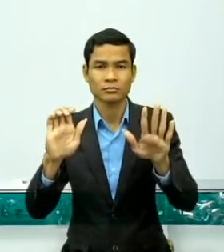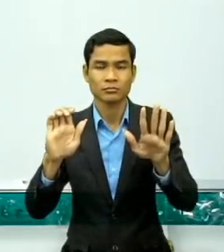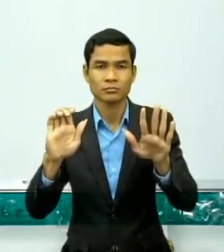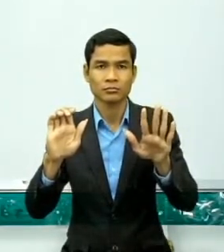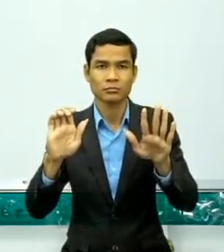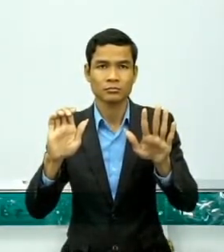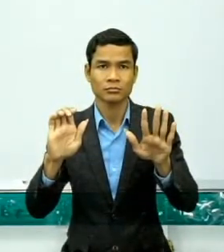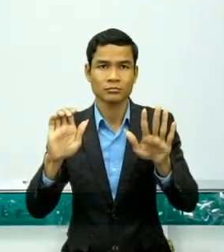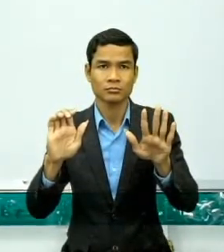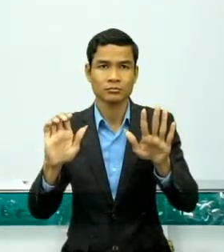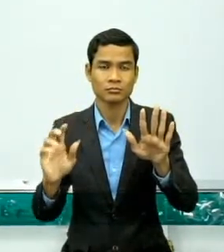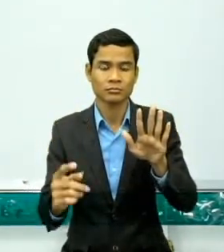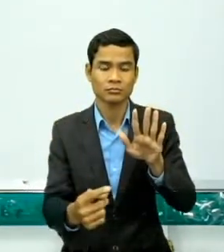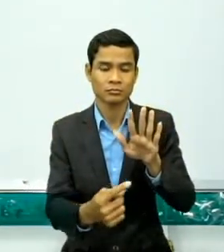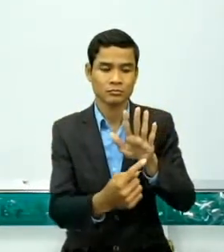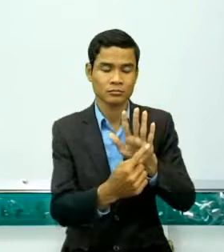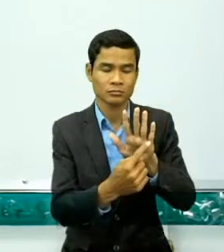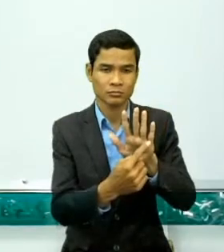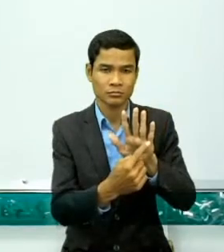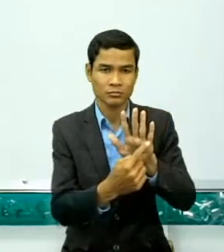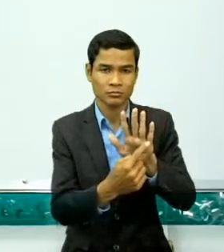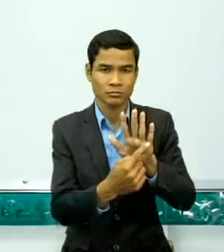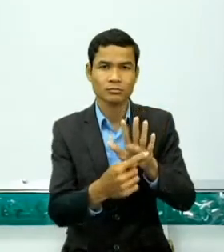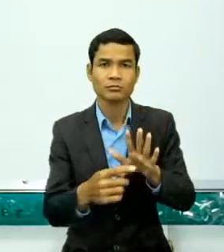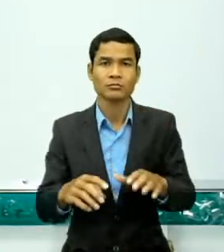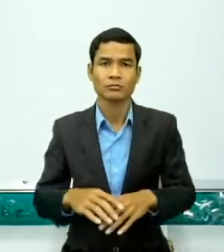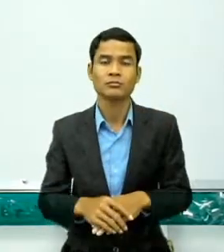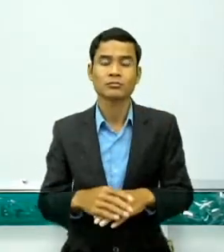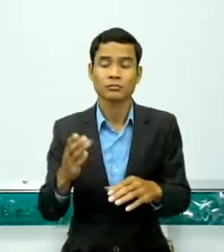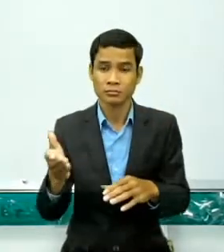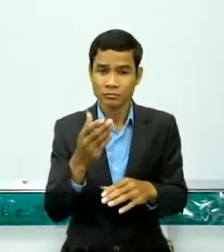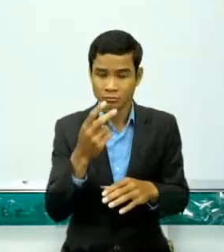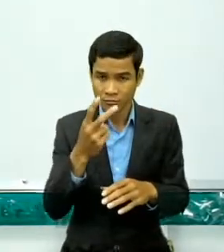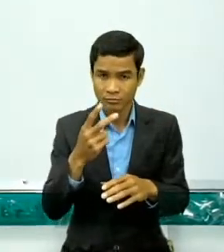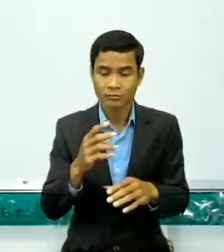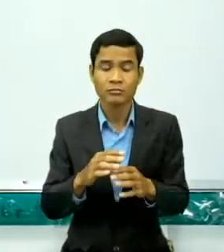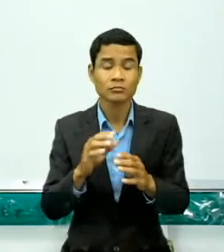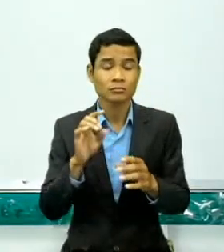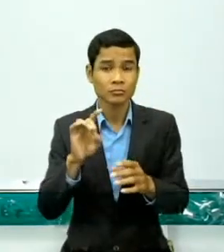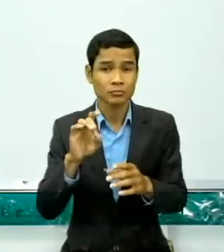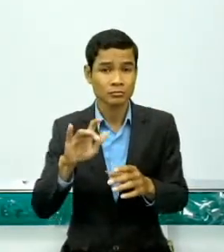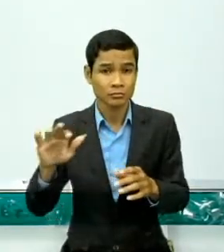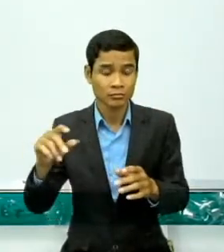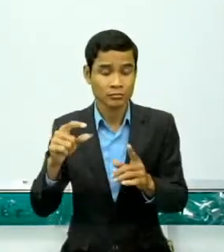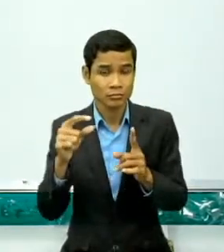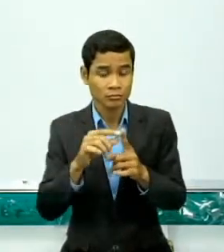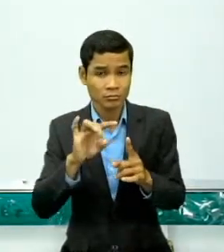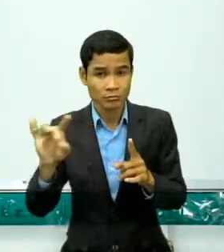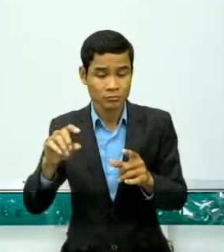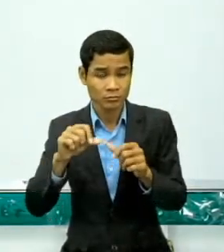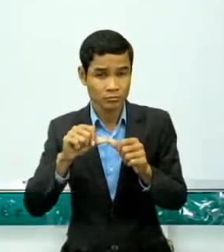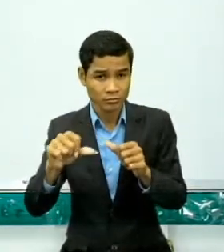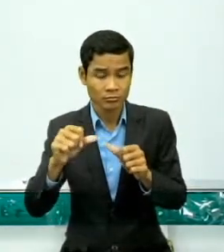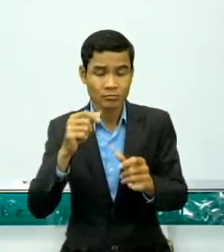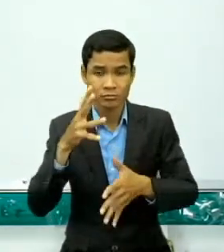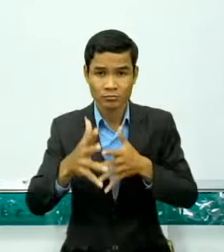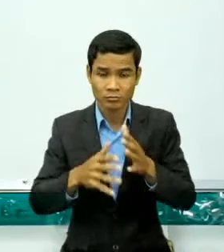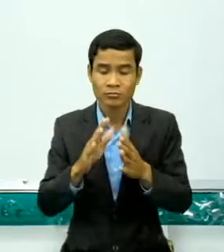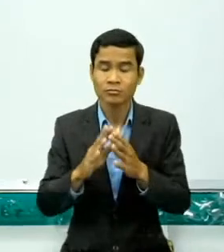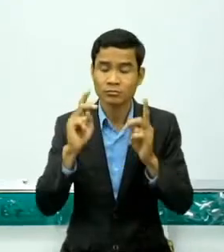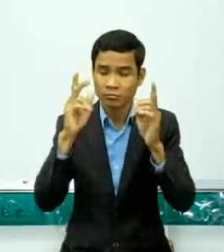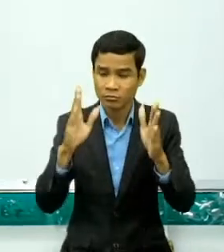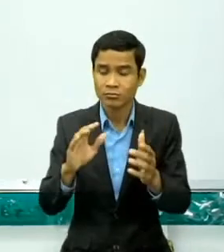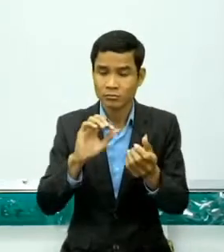អឺជឺចាឥឡូវកូនចាំអានព្យាង្គបន្តដោយប្រើអក្សរចល័តដែរអ្នកគ្រូដូតួអក្ស